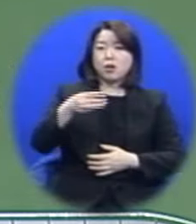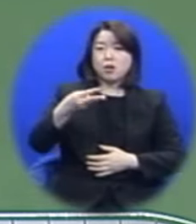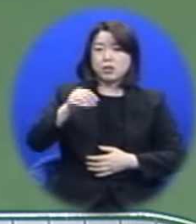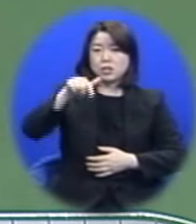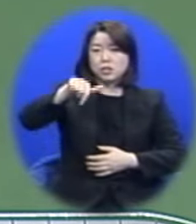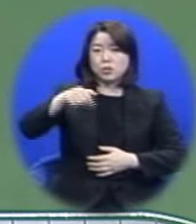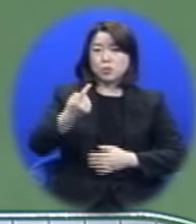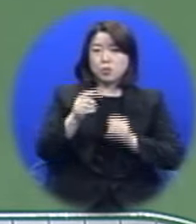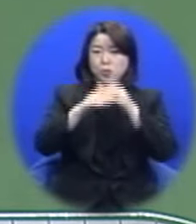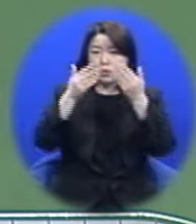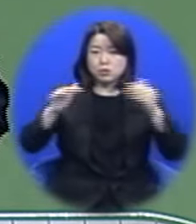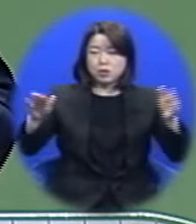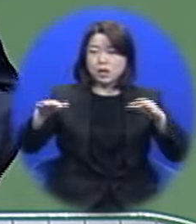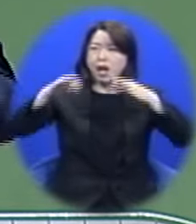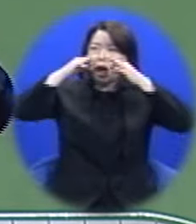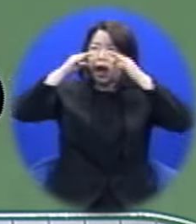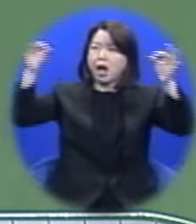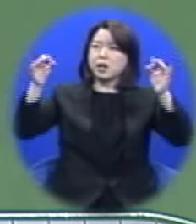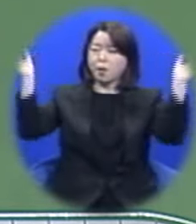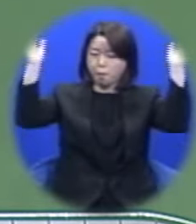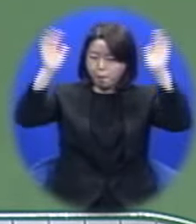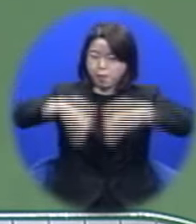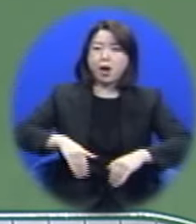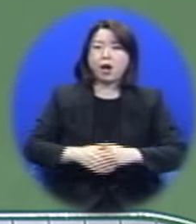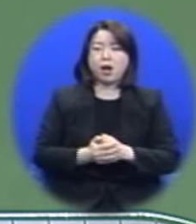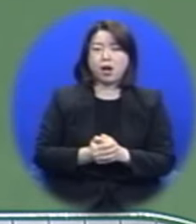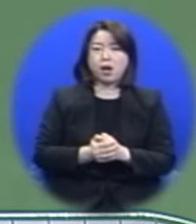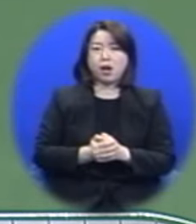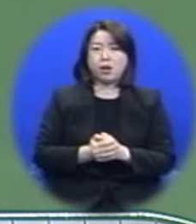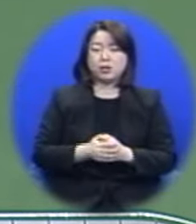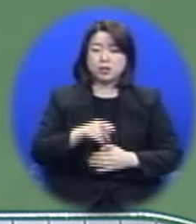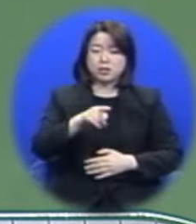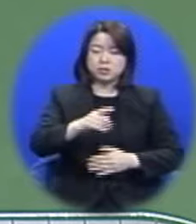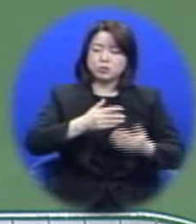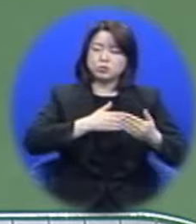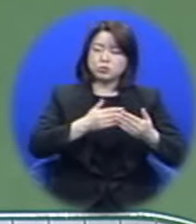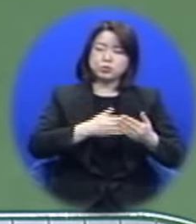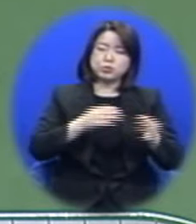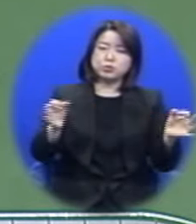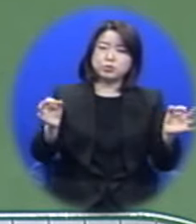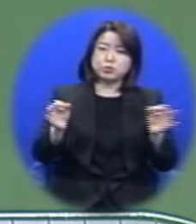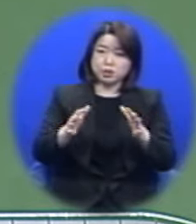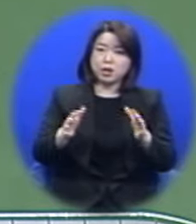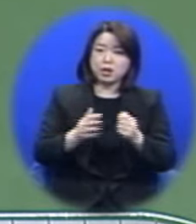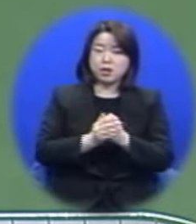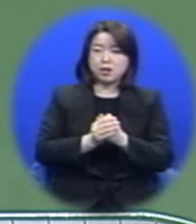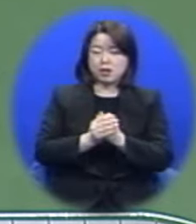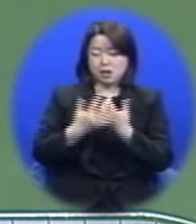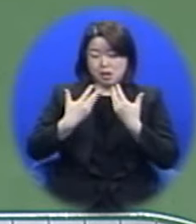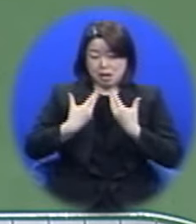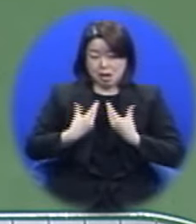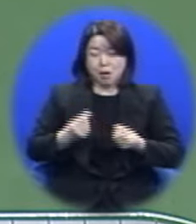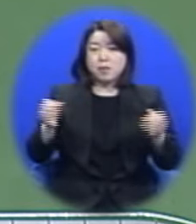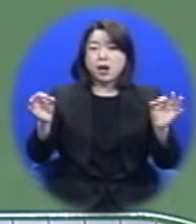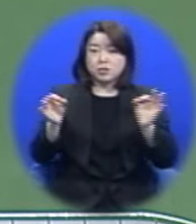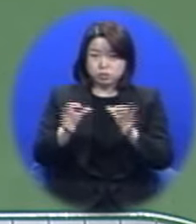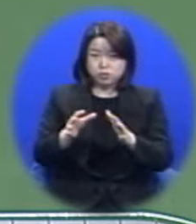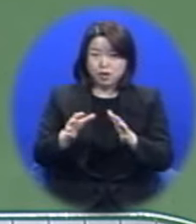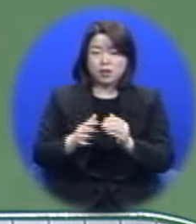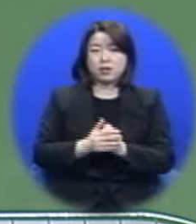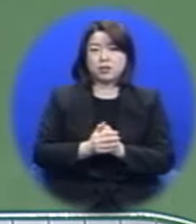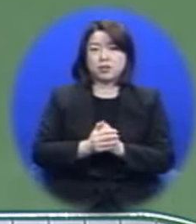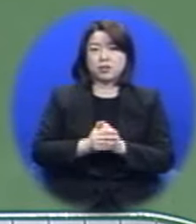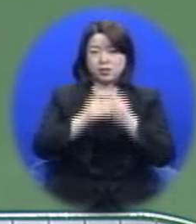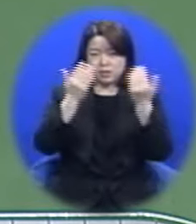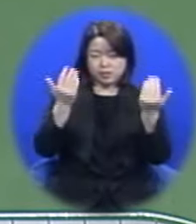무너져버렸어요. 그 두려운 순간, 그 정말 절망적인 순간, 그게